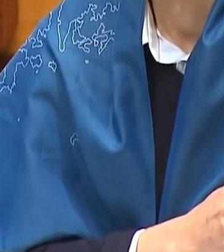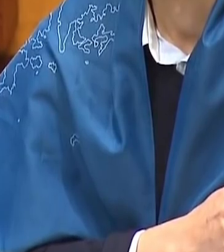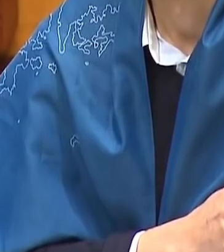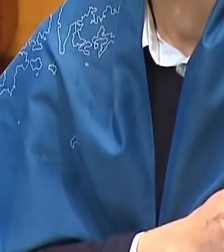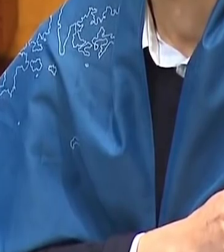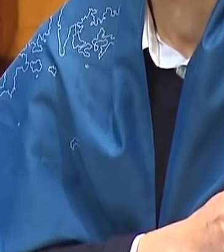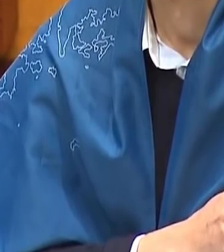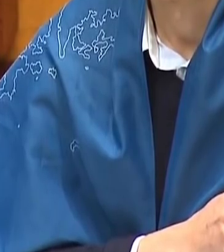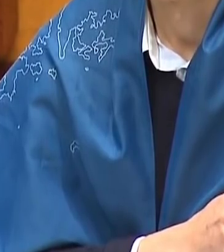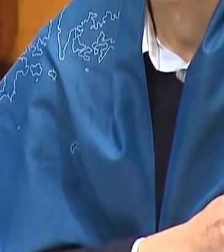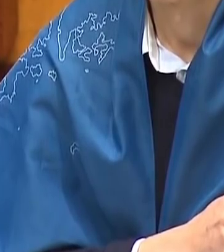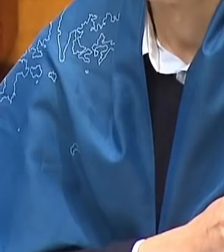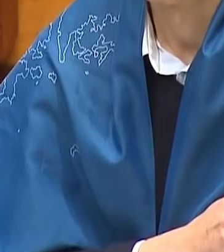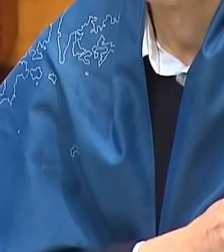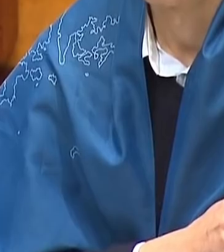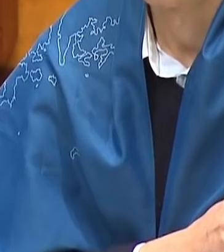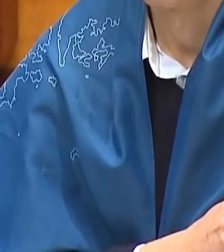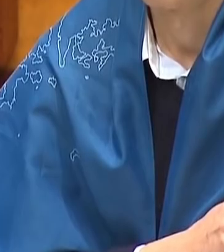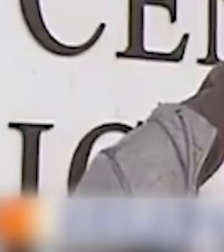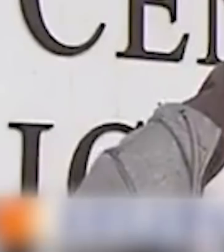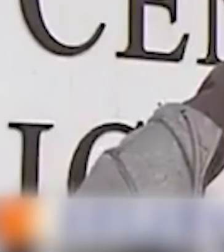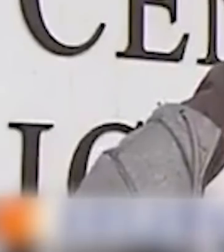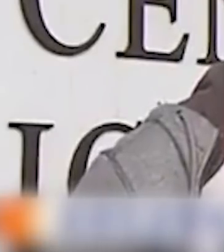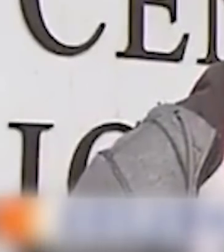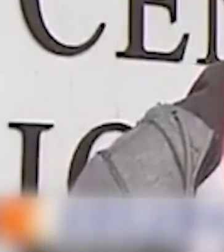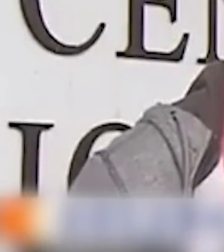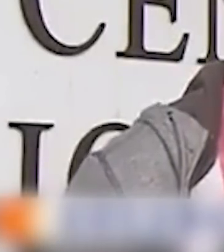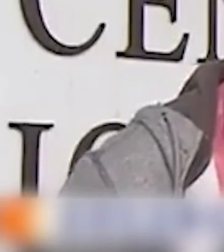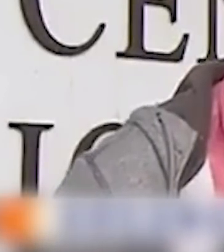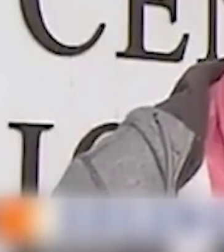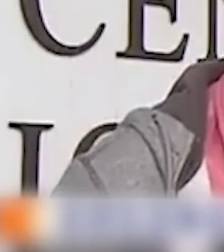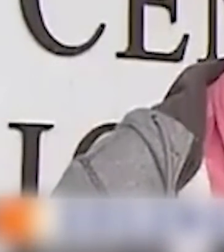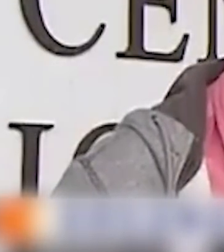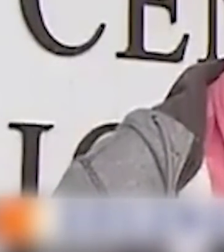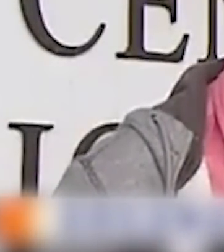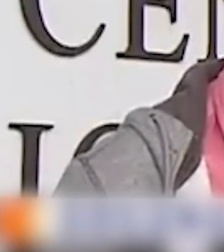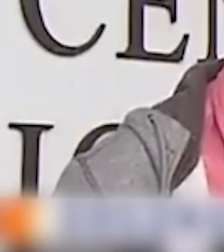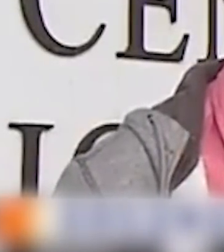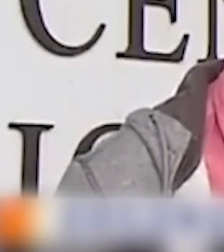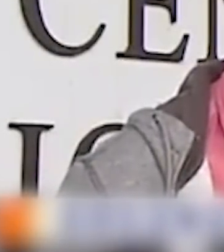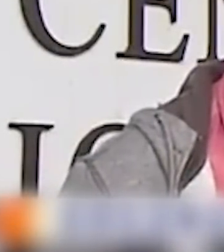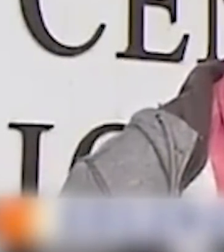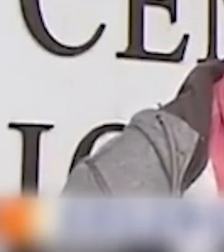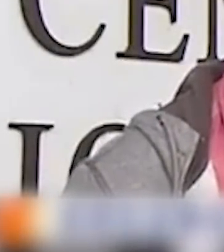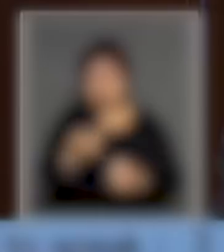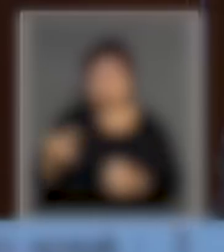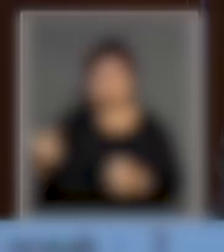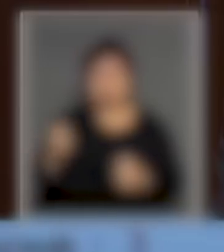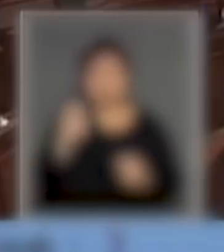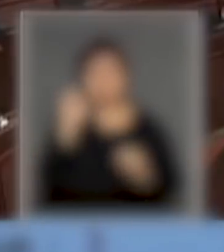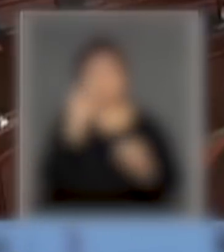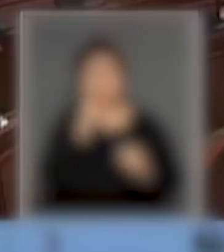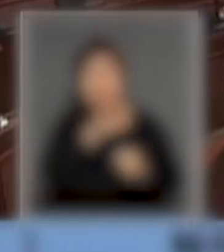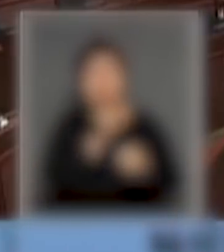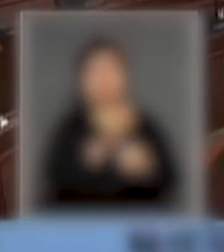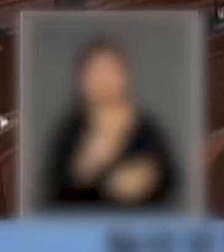追讨佢哋嘅议员酬金同埋预支咗个款项，成为每位93万，再加利息同仲费，纳税人嘅